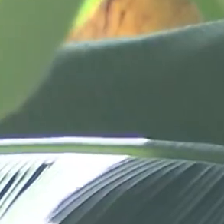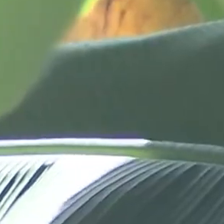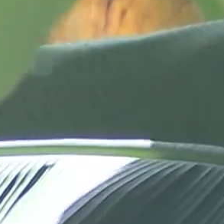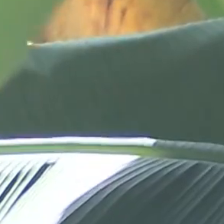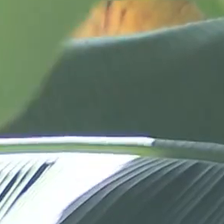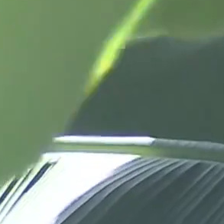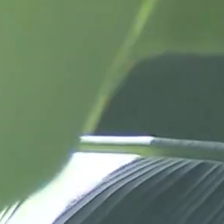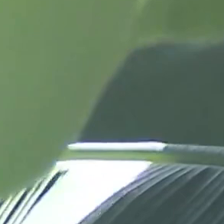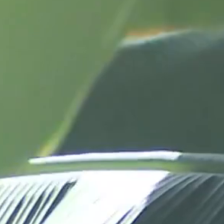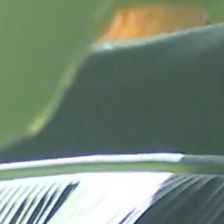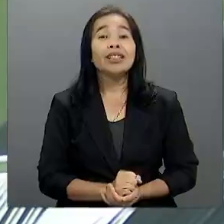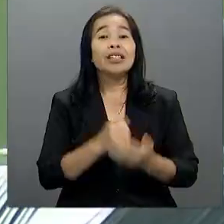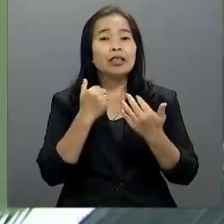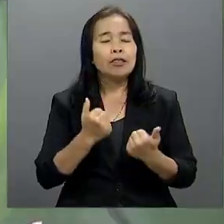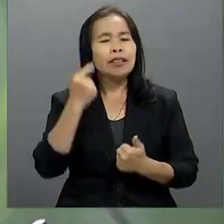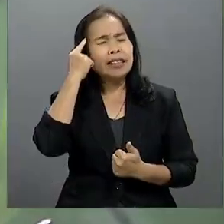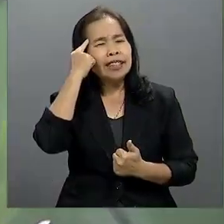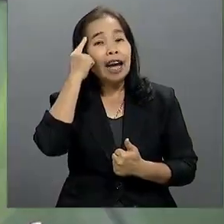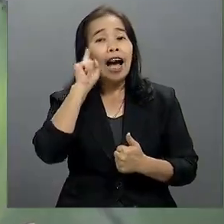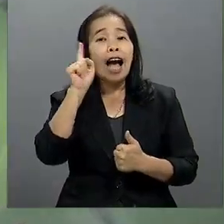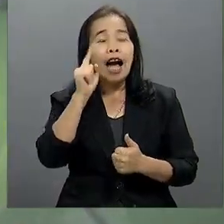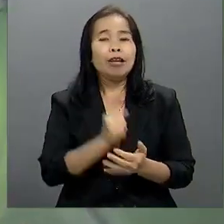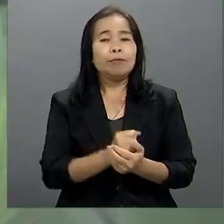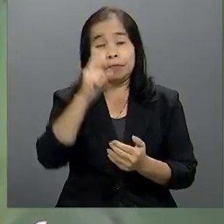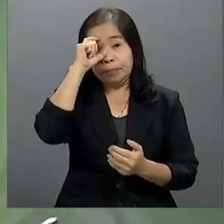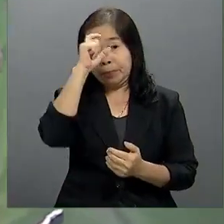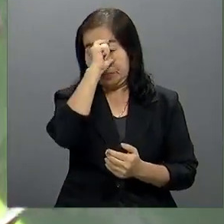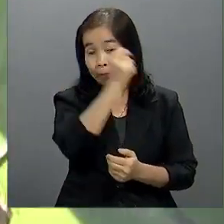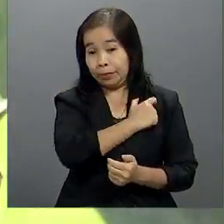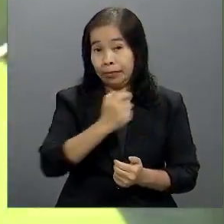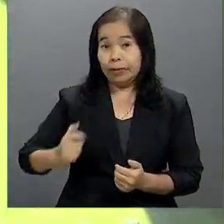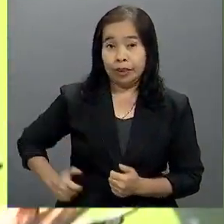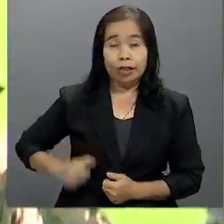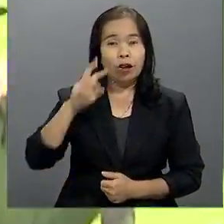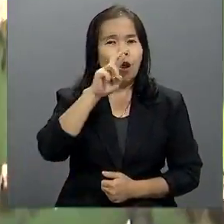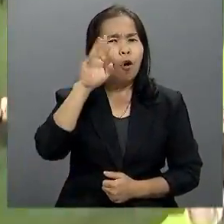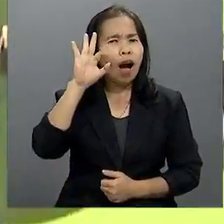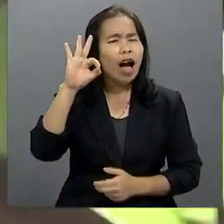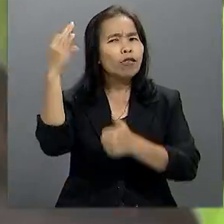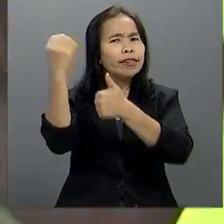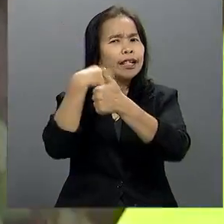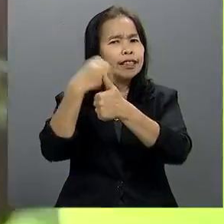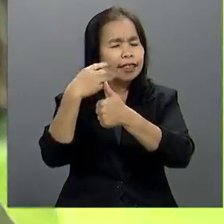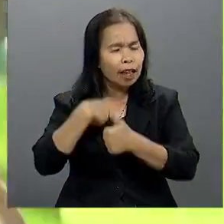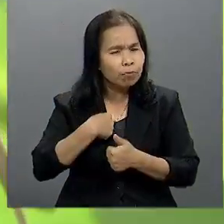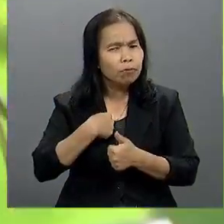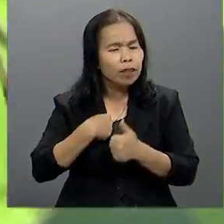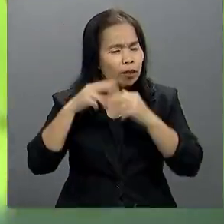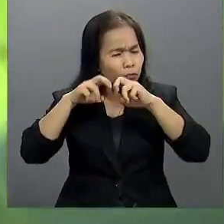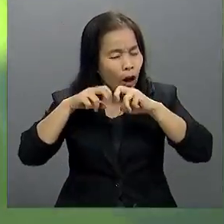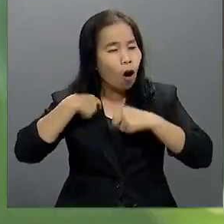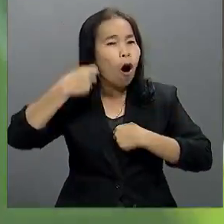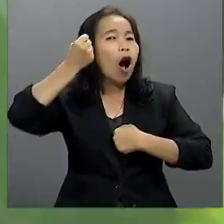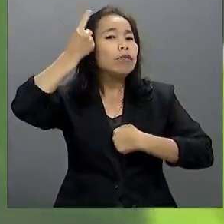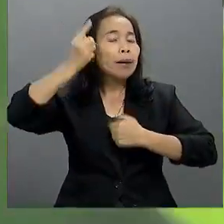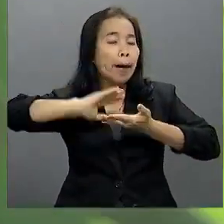ในหลักปรัชญาเศรษฐกิจพอเพียงที่เราได้น้อมนำมาใช้เราต้องมาสร้างความรู้จักเข้าใจแล้วก็ใช้ในวิถีชีวิตซึ่งหลายคนจะบอกว่าเมื่อไรจะรว